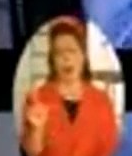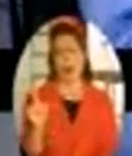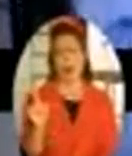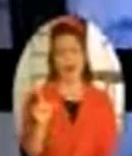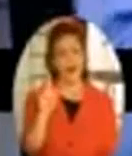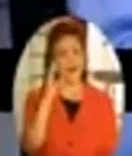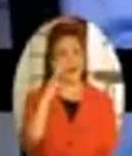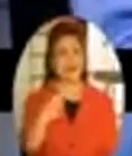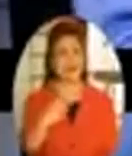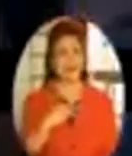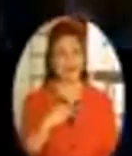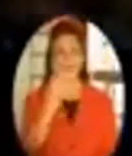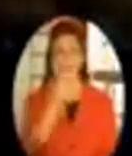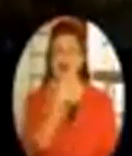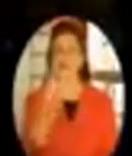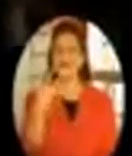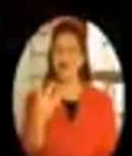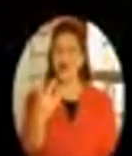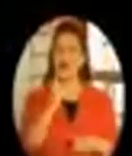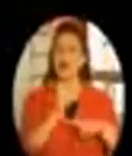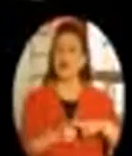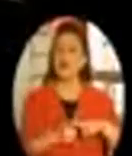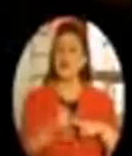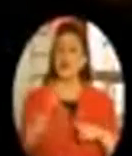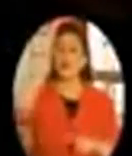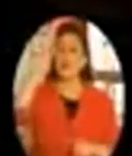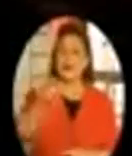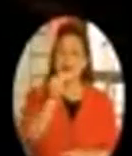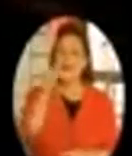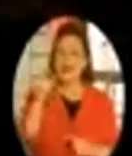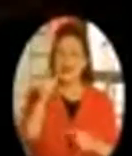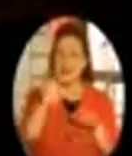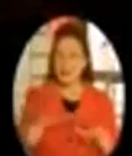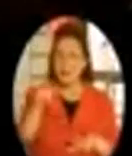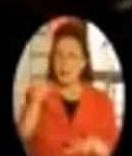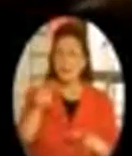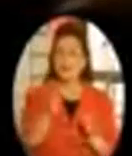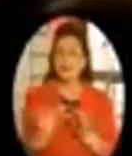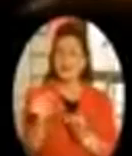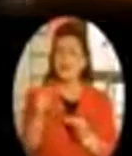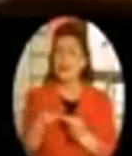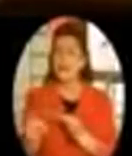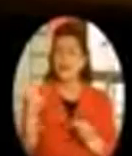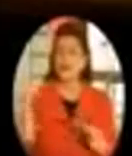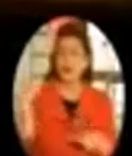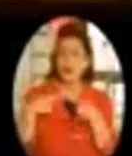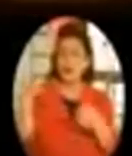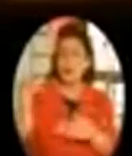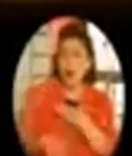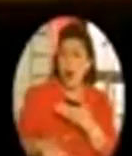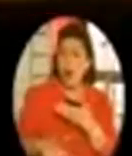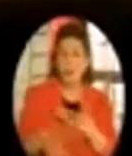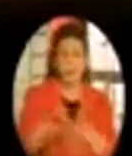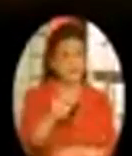לב, 44 מסגדים וכנסיות נשרפו והוצתו בחמש שנים האחרונות, אחד לא נתפס